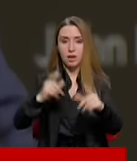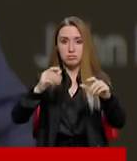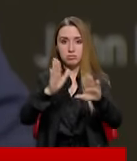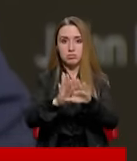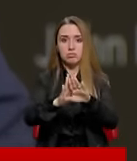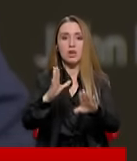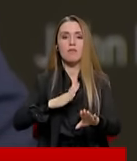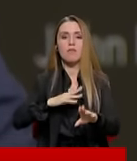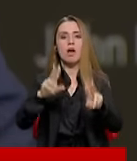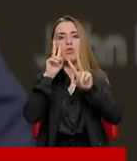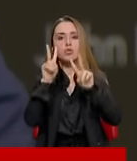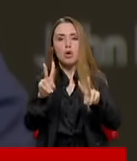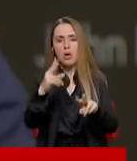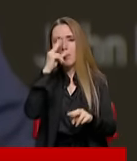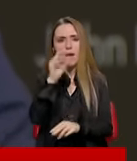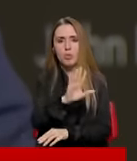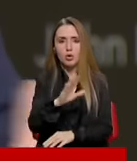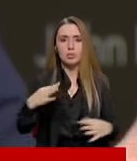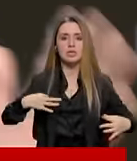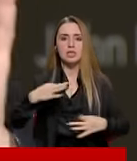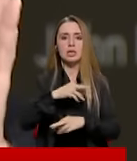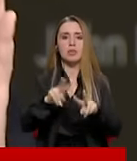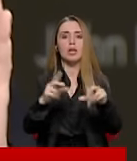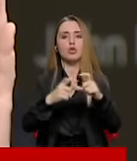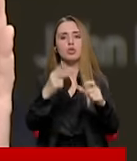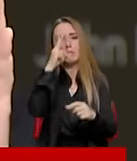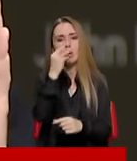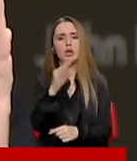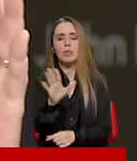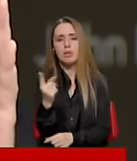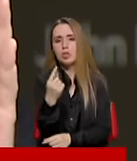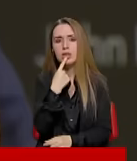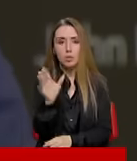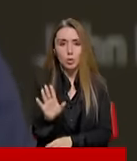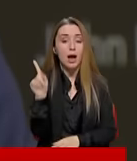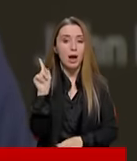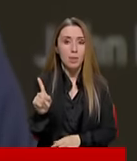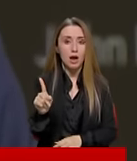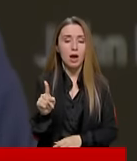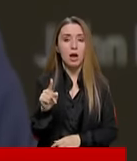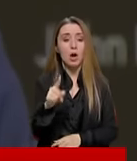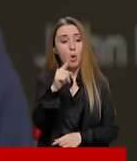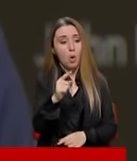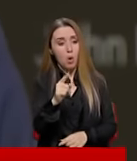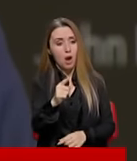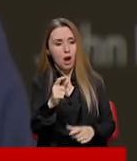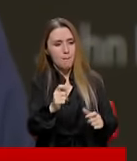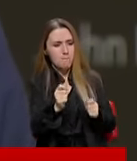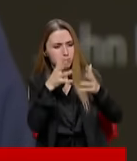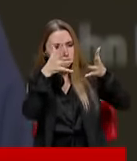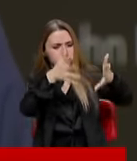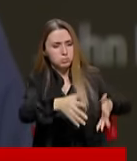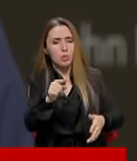bu görsel olarak da ben beğenmiyorum bunu Sayın Gökçek beğeniyor olabilir Bir şey demiyorum ama oraya harcanan para bugünün